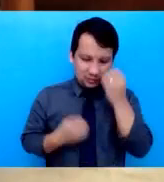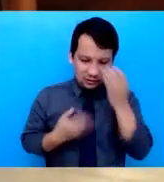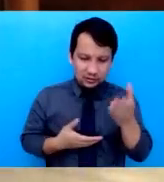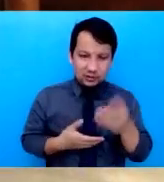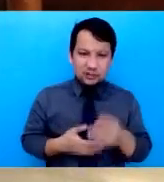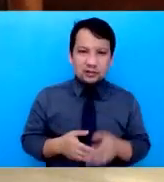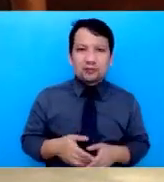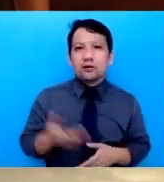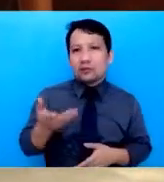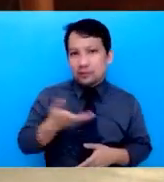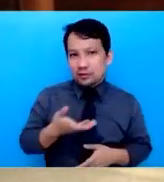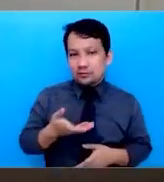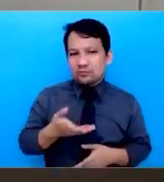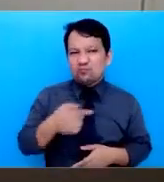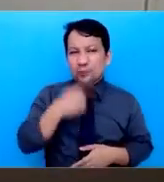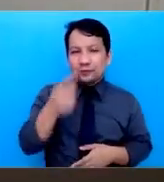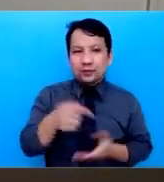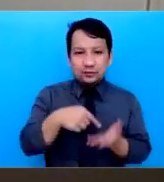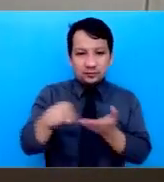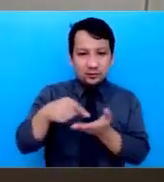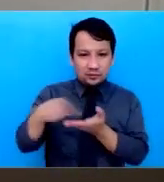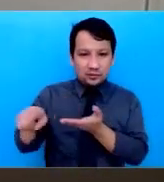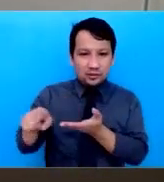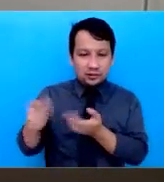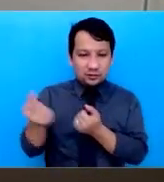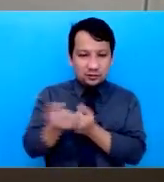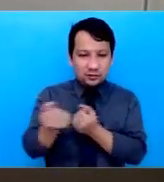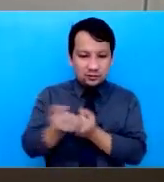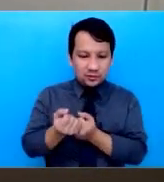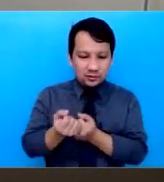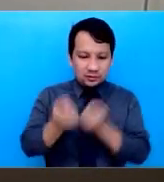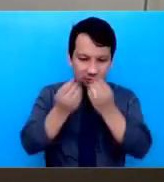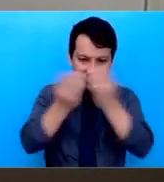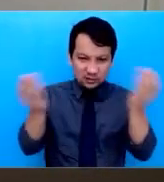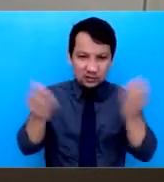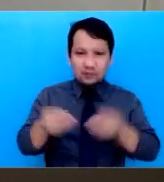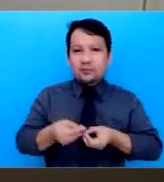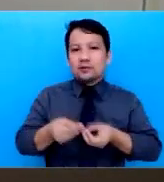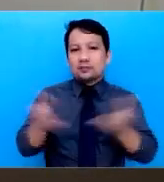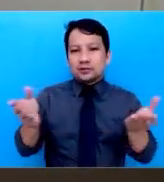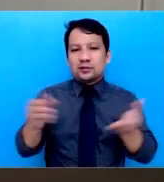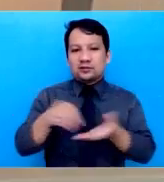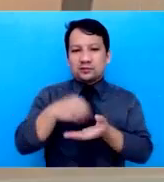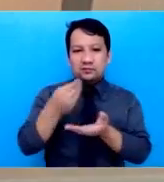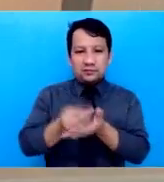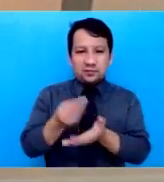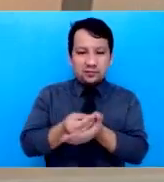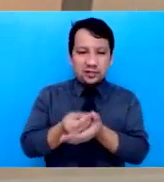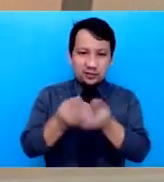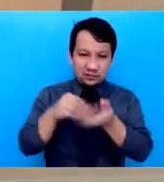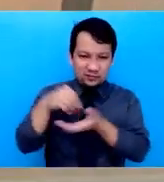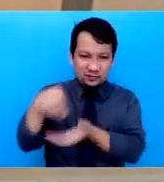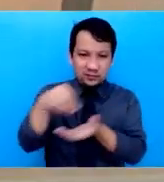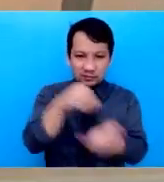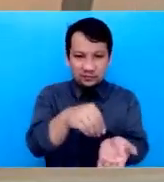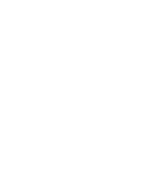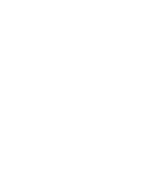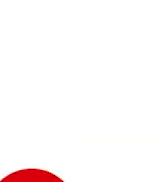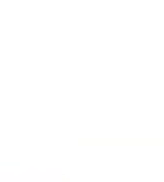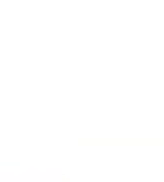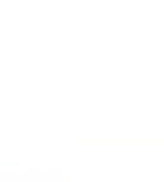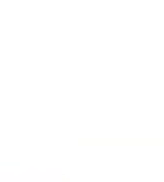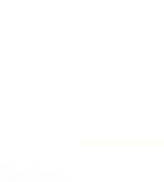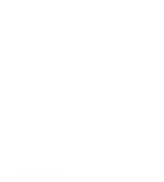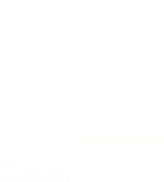mayroong kandidato na nagbabayad ng suporta. Matatanda ang nagpamigay ng ayuda at pera si Pacquiao sa kanyang mga pag-iikot.